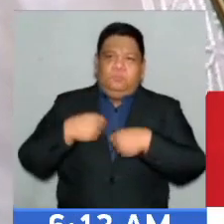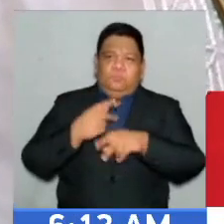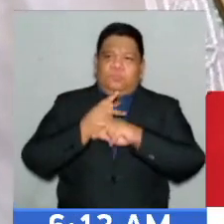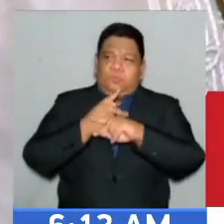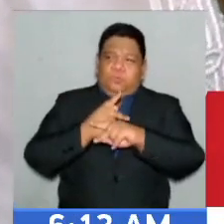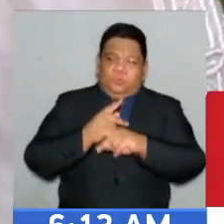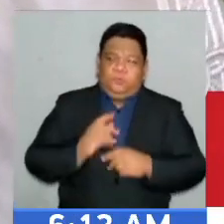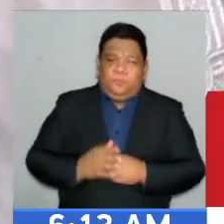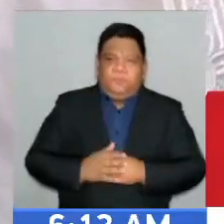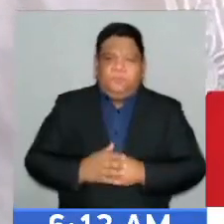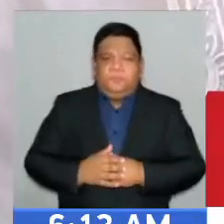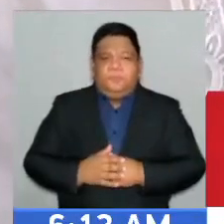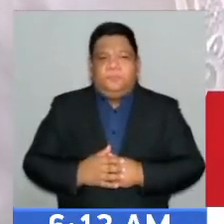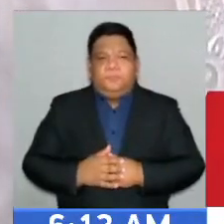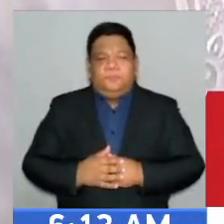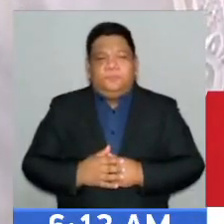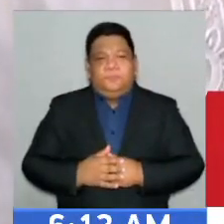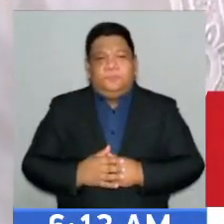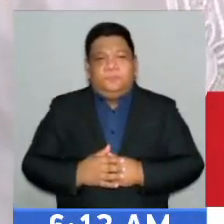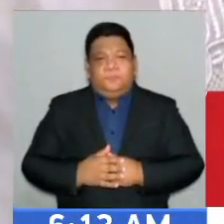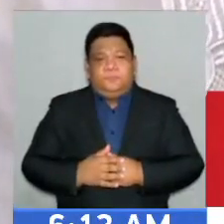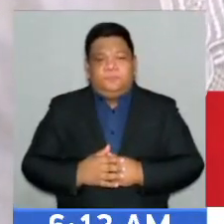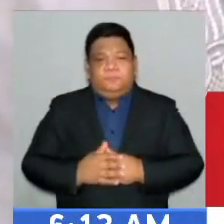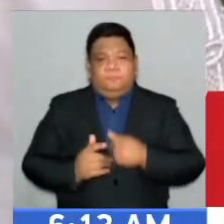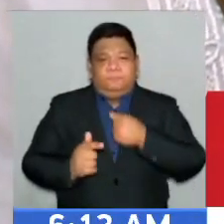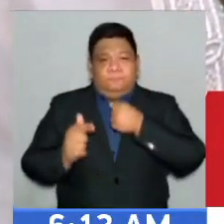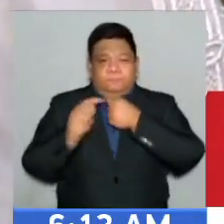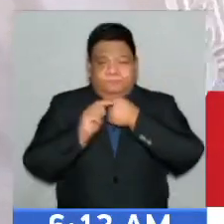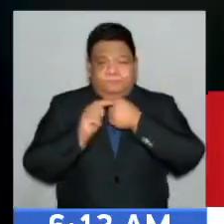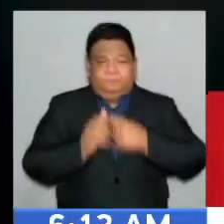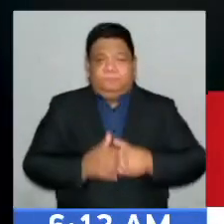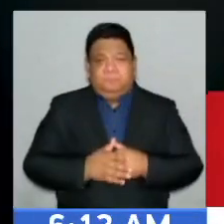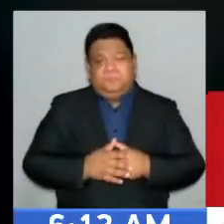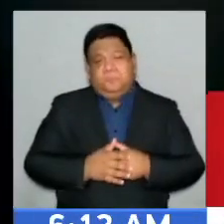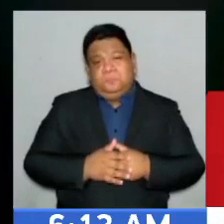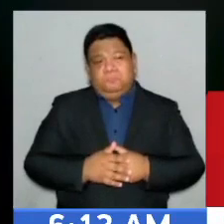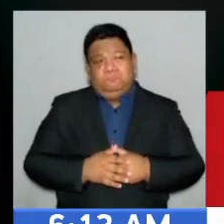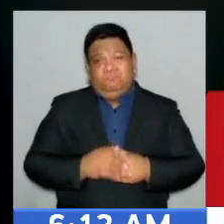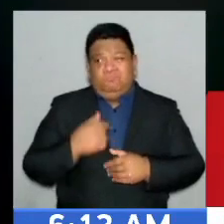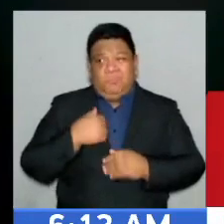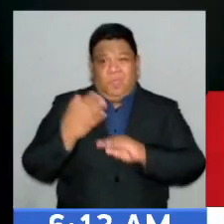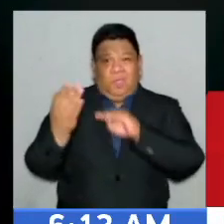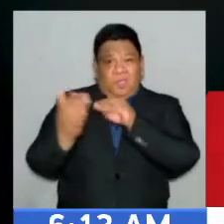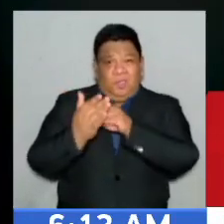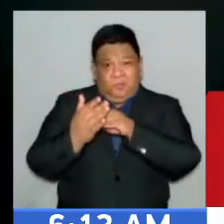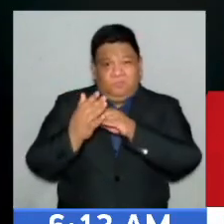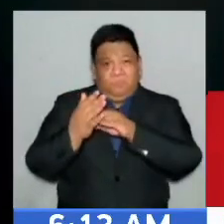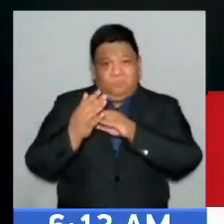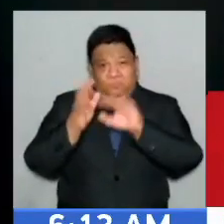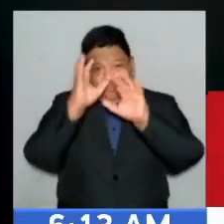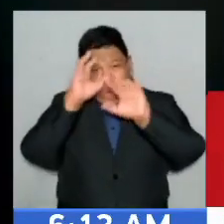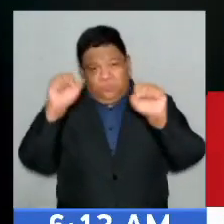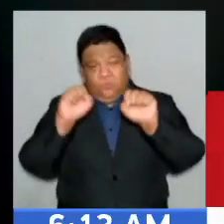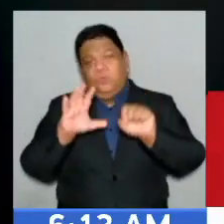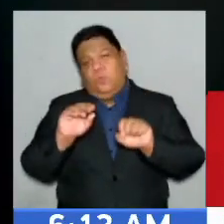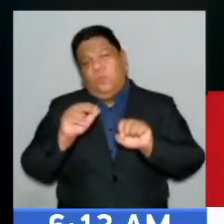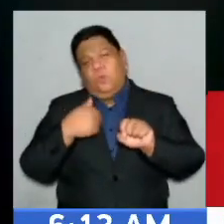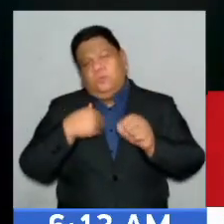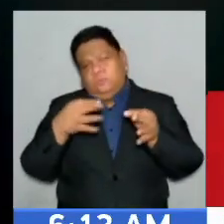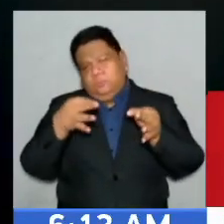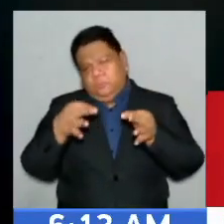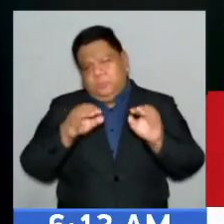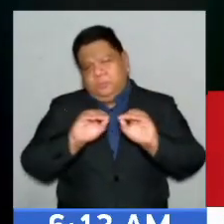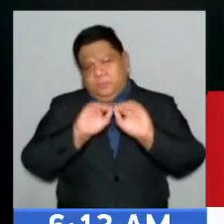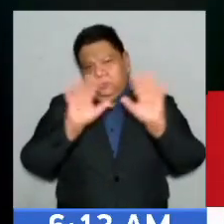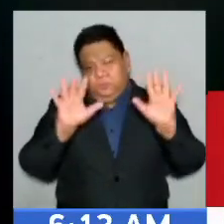Ginit din ni Teves na hindi niya kinokontra ang Pangulo pero may gusto raw siyang linawin. Sa unang video, pinost kasi ni Teves sa